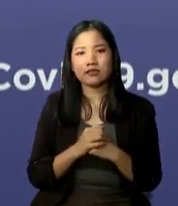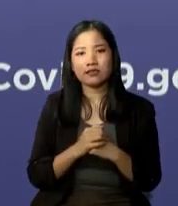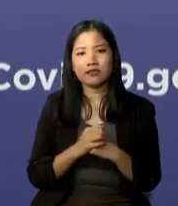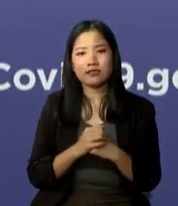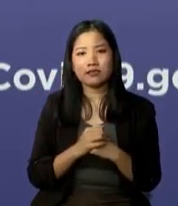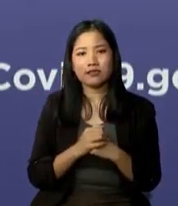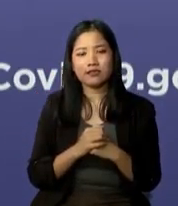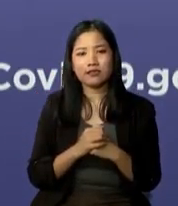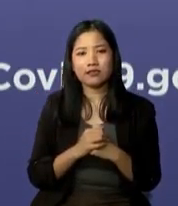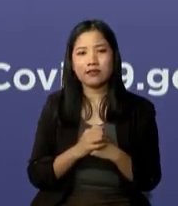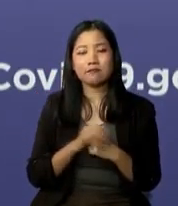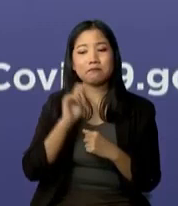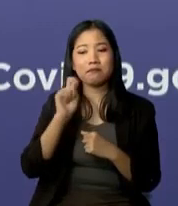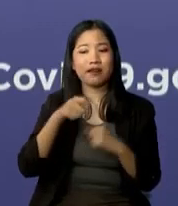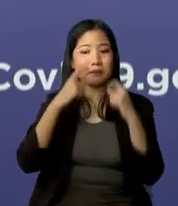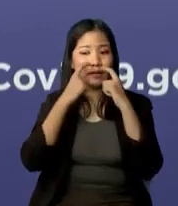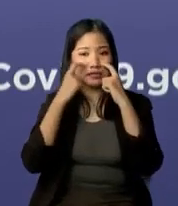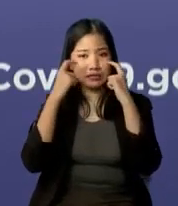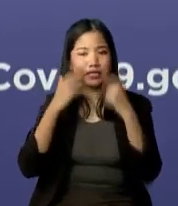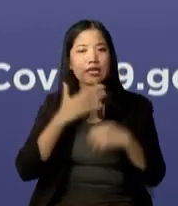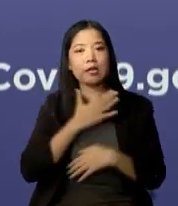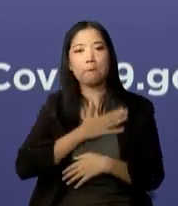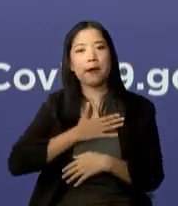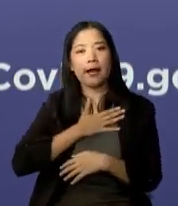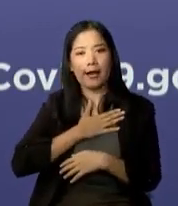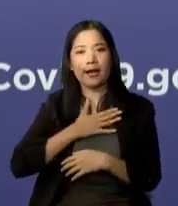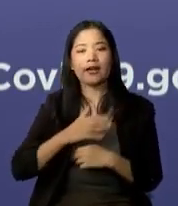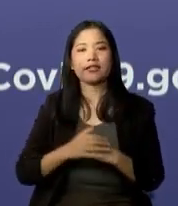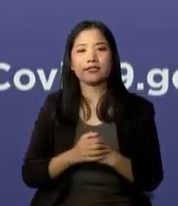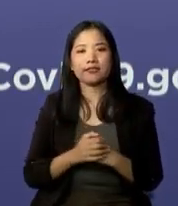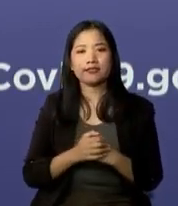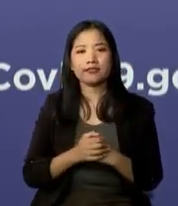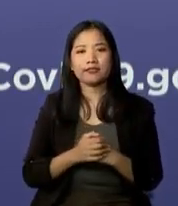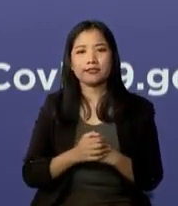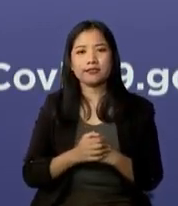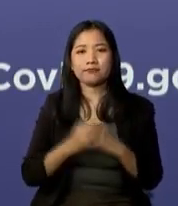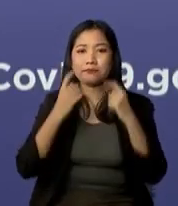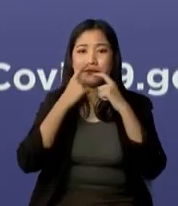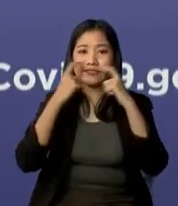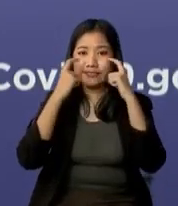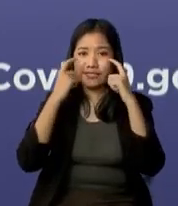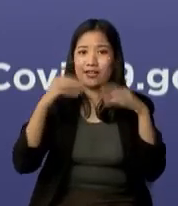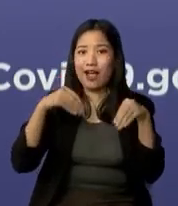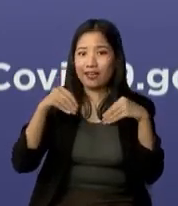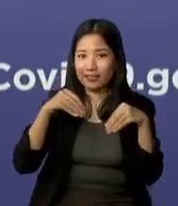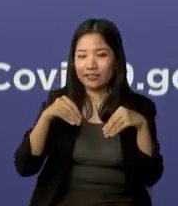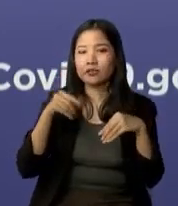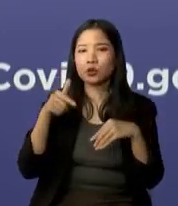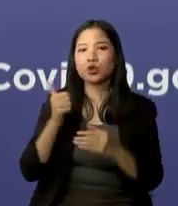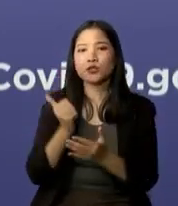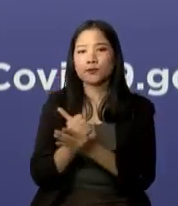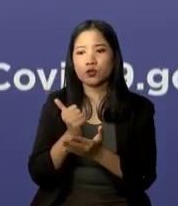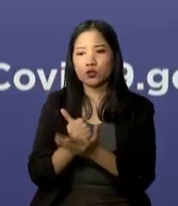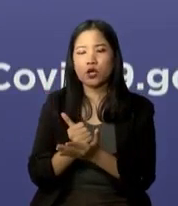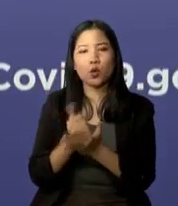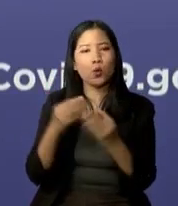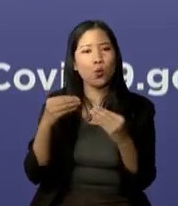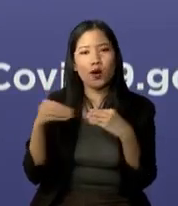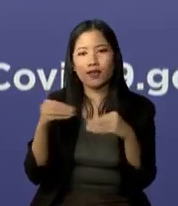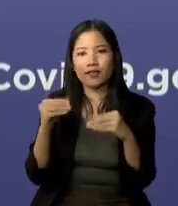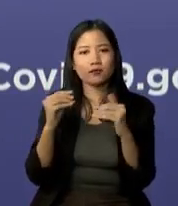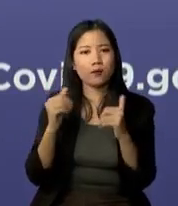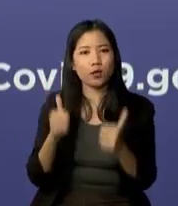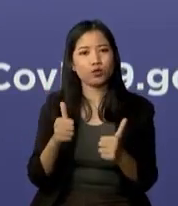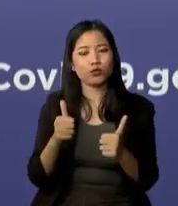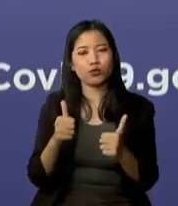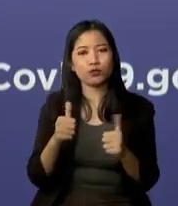Gunakan masker yang nyaman untuk kita pakai. Masker kain sebenarnya memiliki kualitas yang cukup